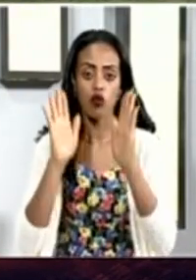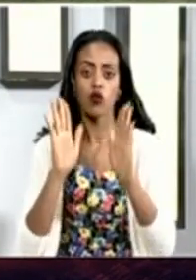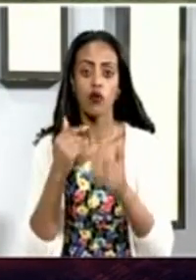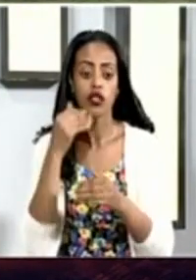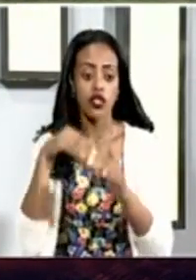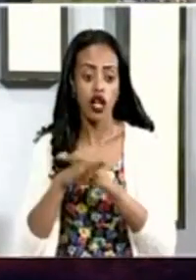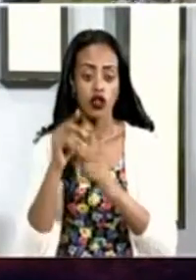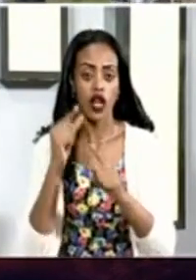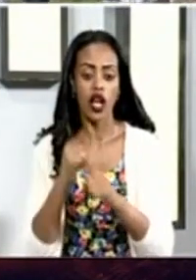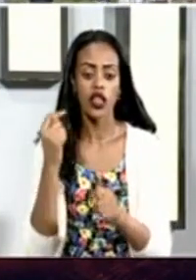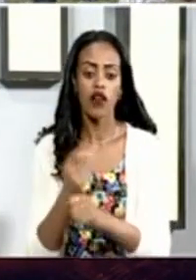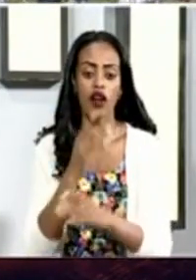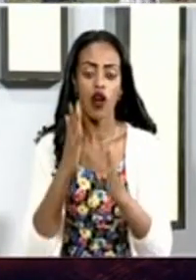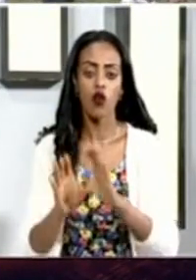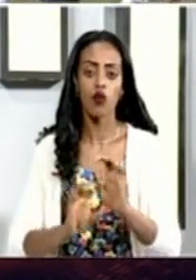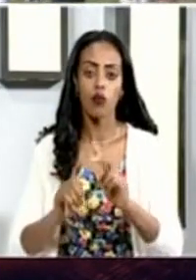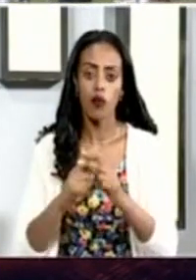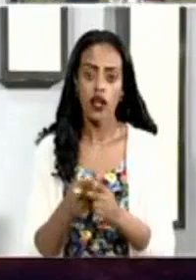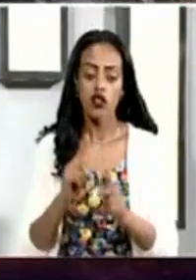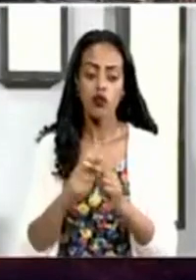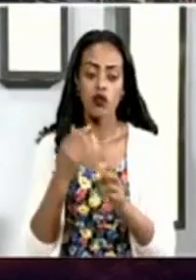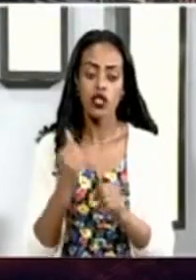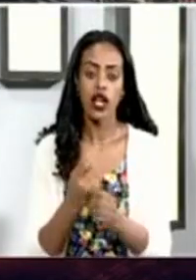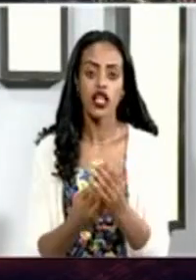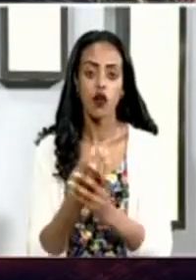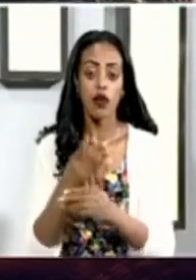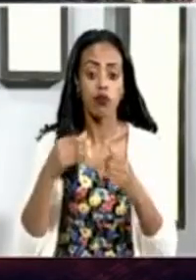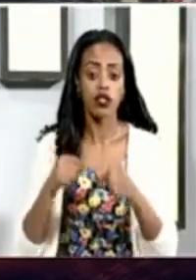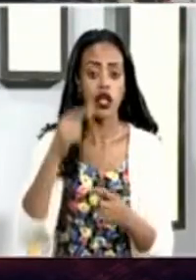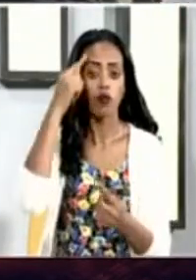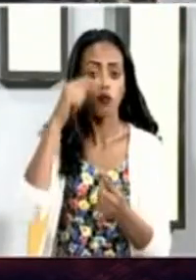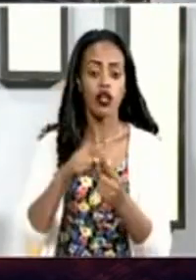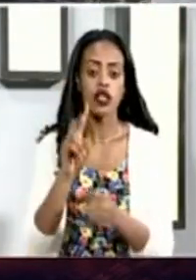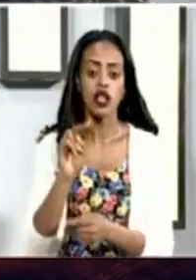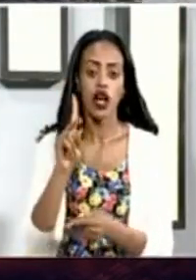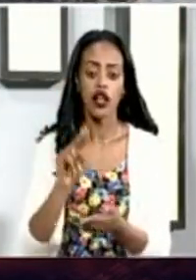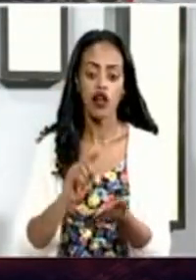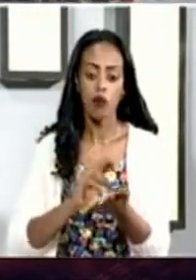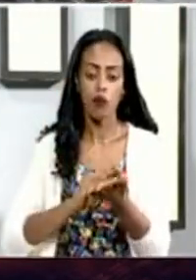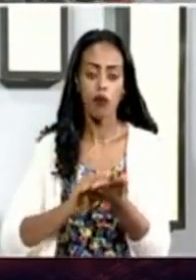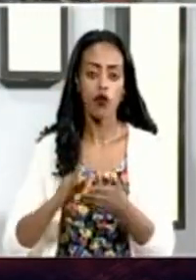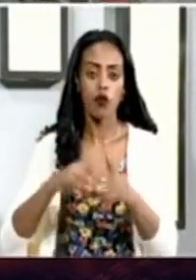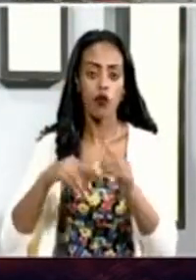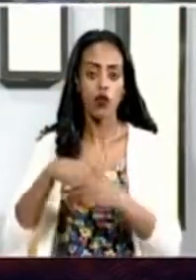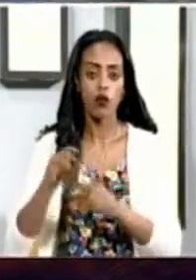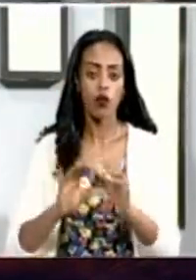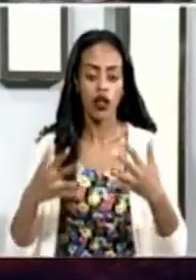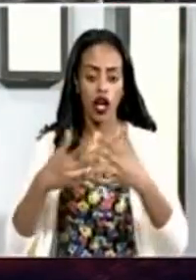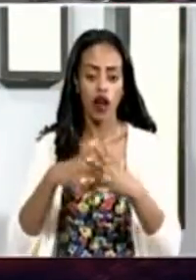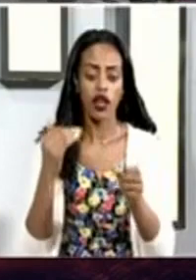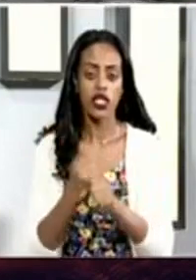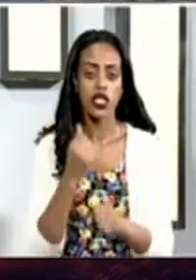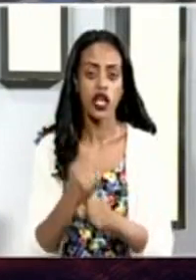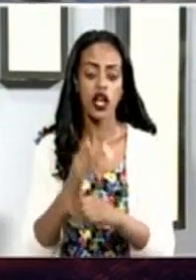استعتو قال تجبرون مجبرن زتجمر سرحت لمعت نمغتال به معلم عشرن حد میلیون بر وطای به مج ناي حبار بيت عيون